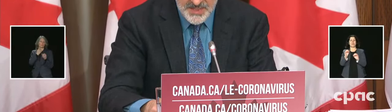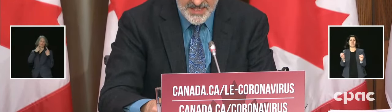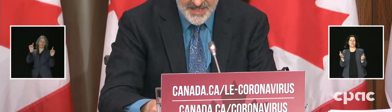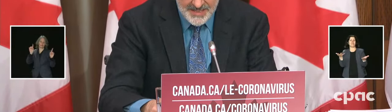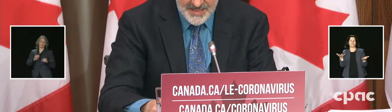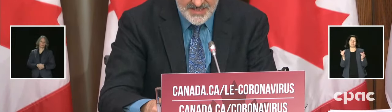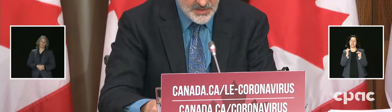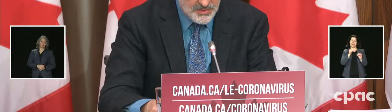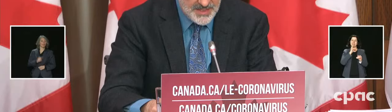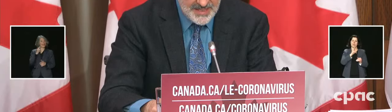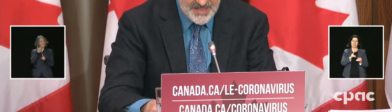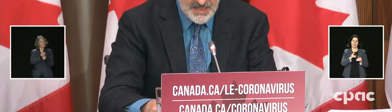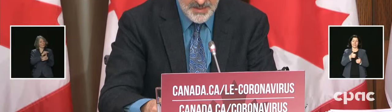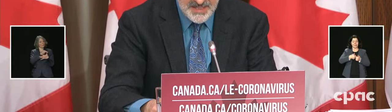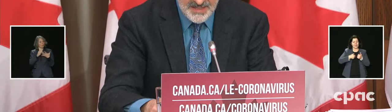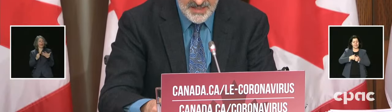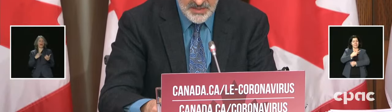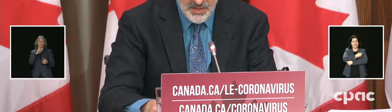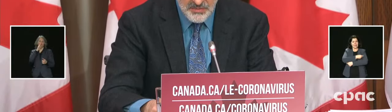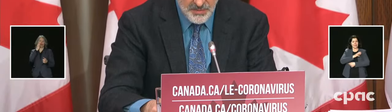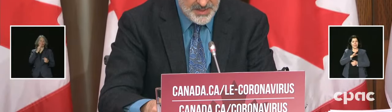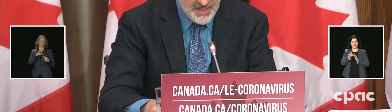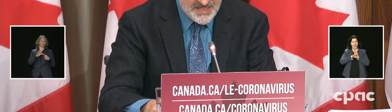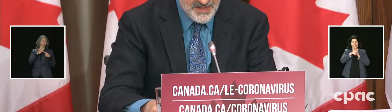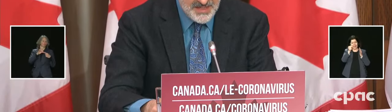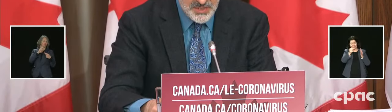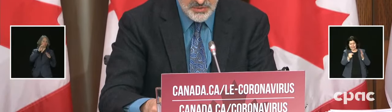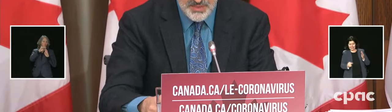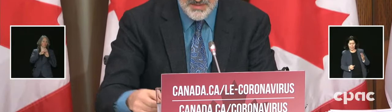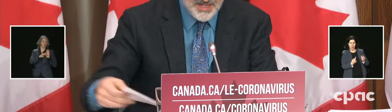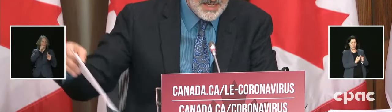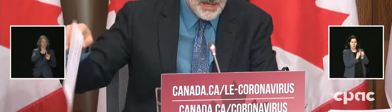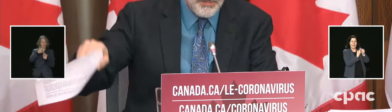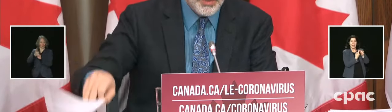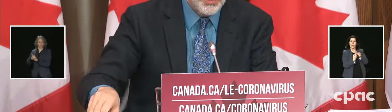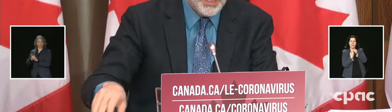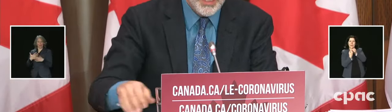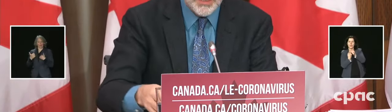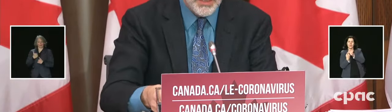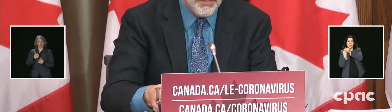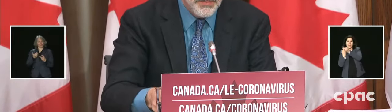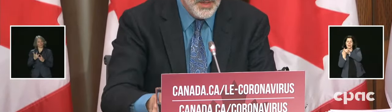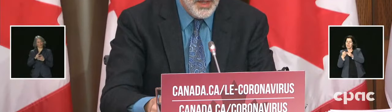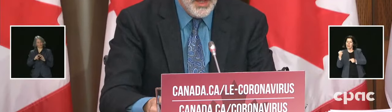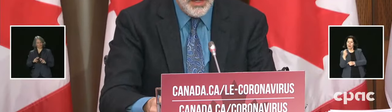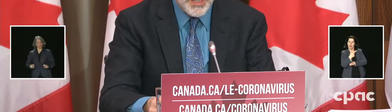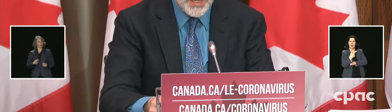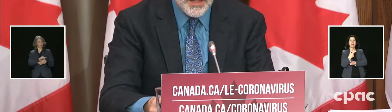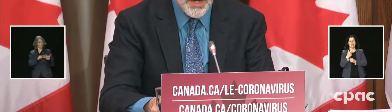vaccin possède des caractéristiques uniques et l'examen de Santé Canada a confirmé que les avantages de tous ces vaccins l'emportent sur les risques.